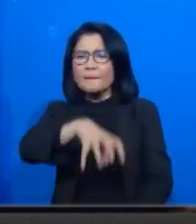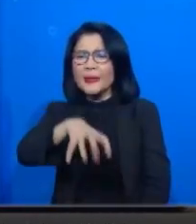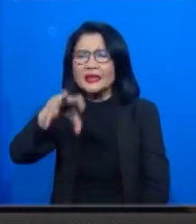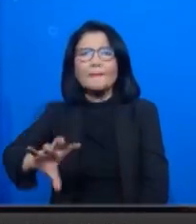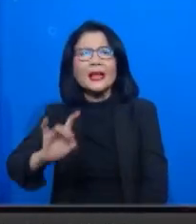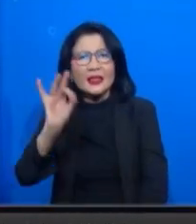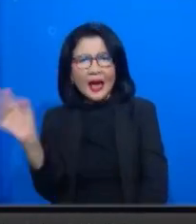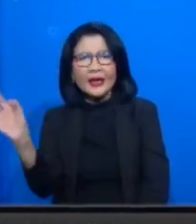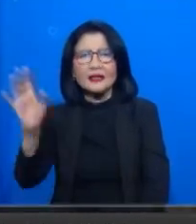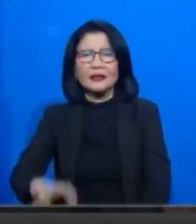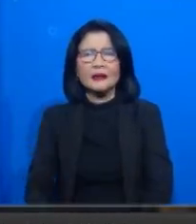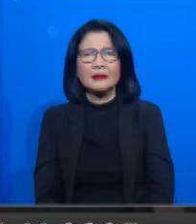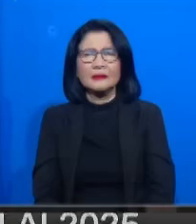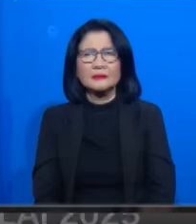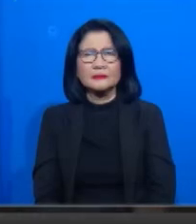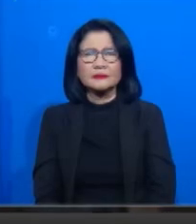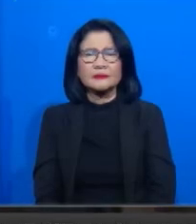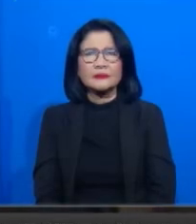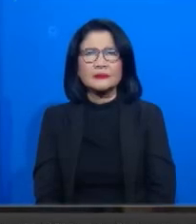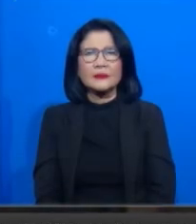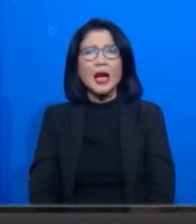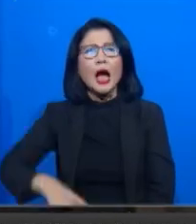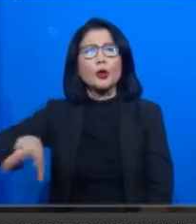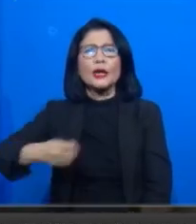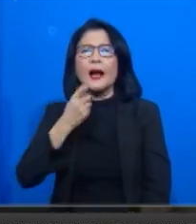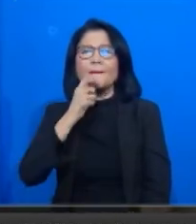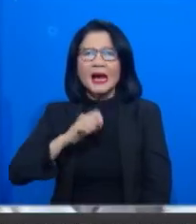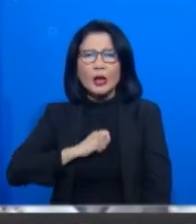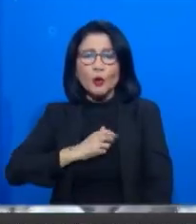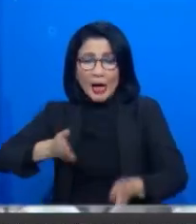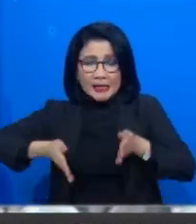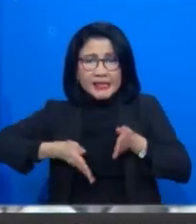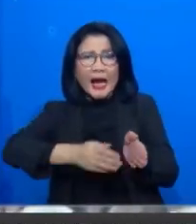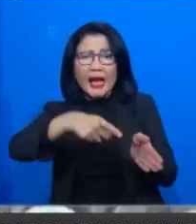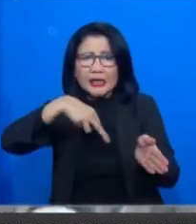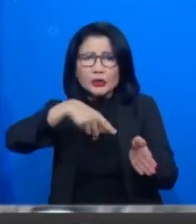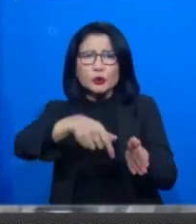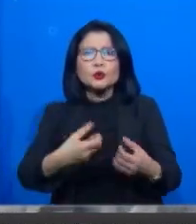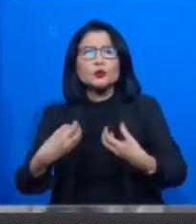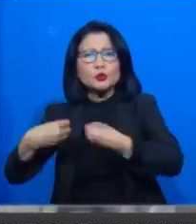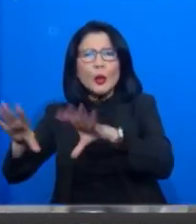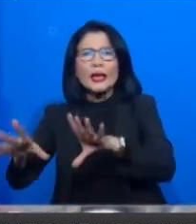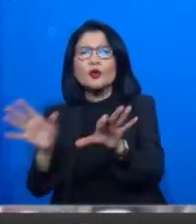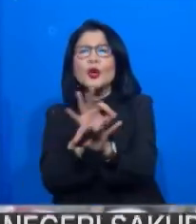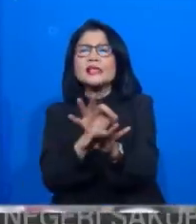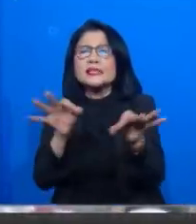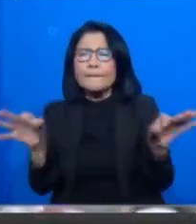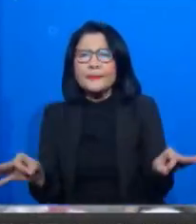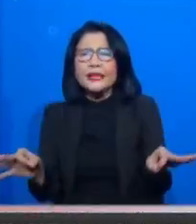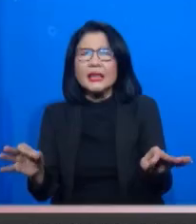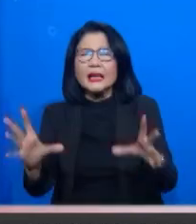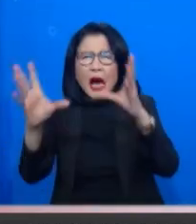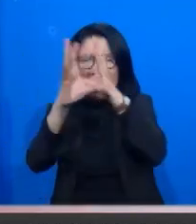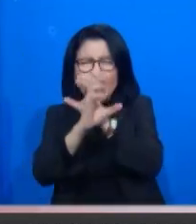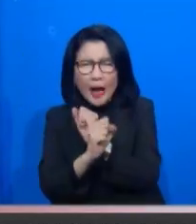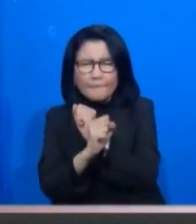biasa dilalui korban. Keluarga mengakui jalan yang dilalui korban berjualan memang sepi dan gelap.